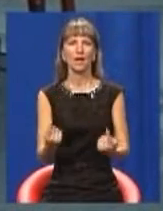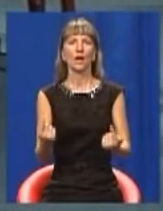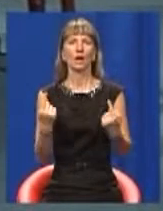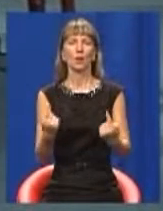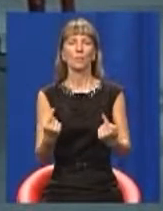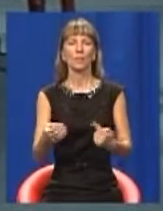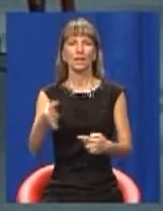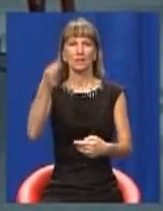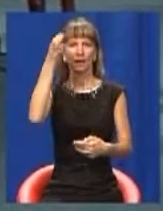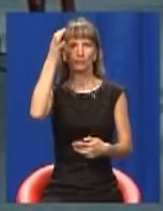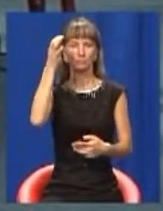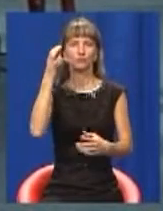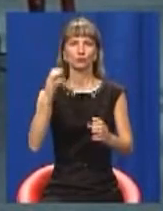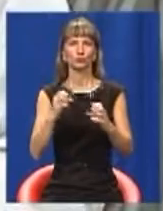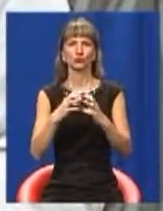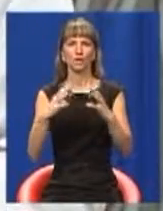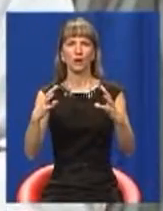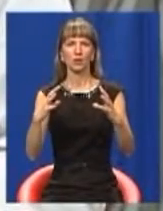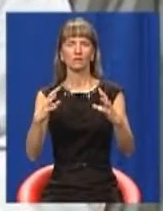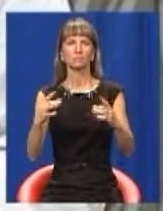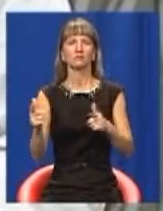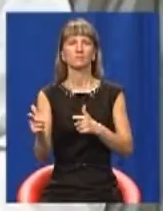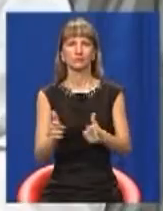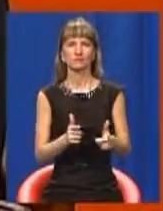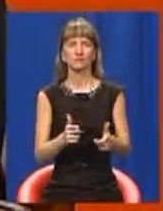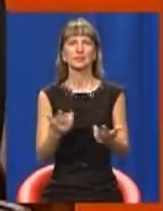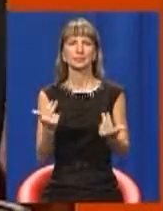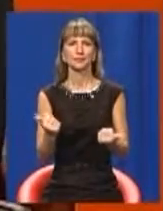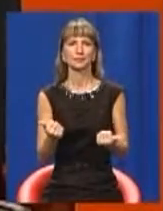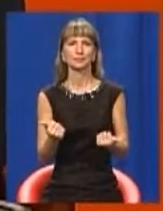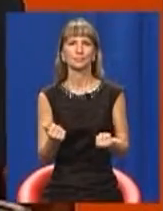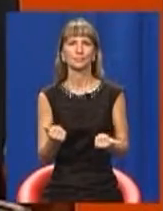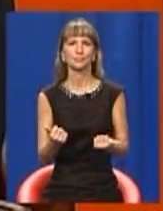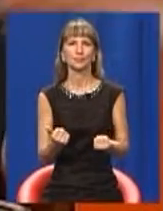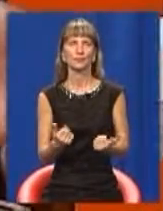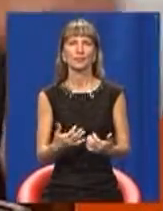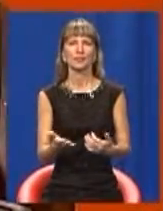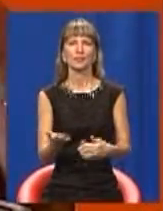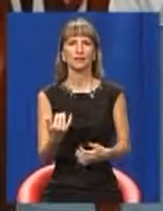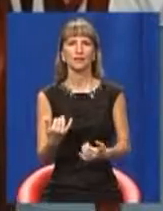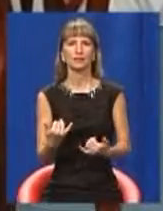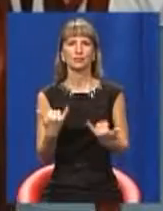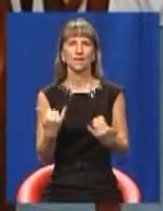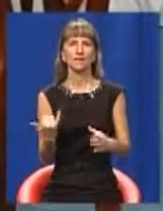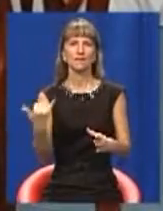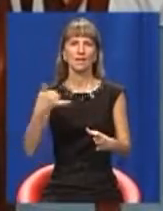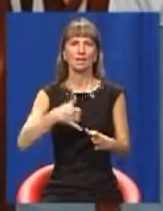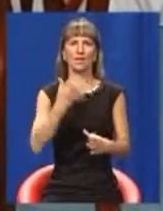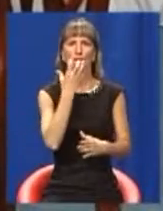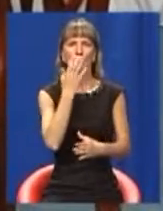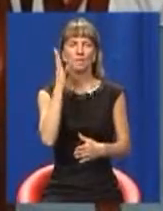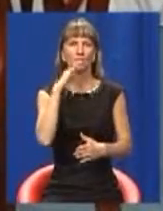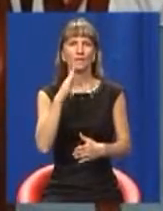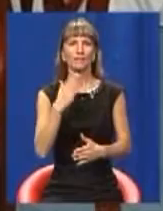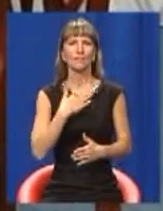огромный научный шар. Приготовим? Давай. Давай. Итак, выливай теплую воду